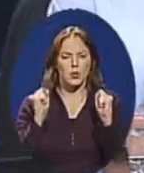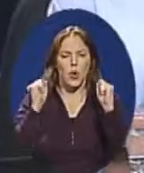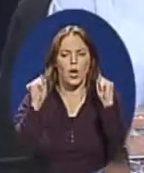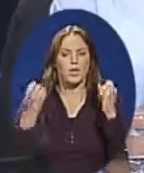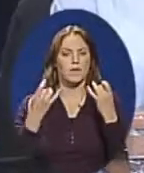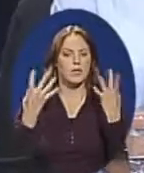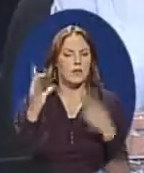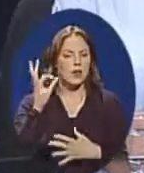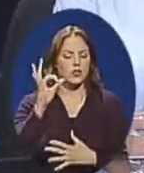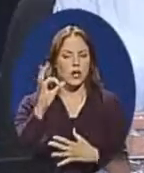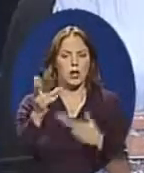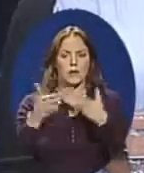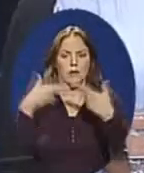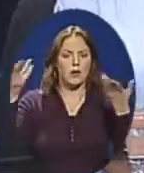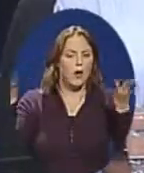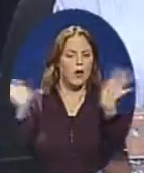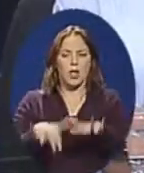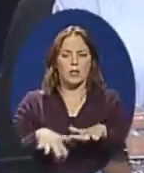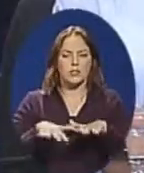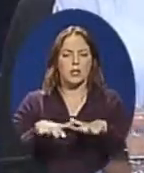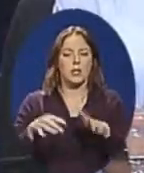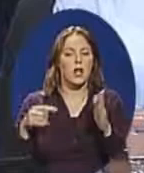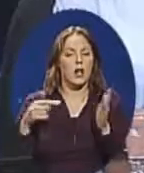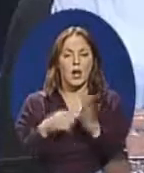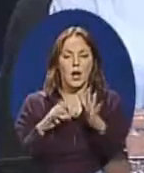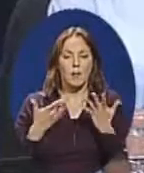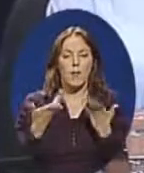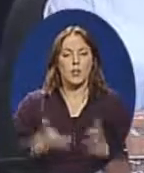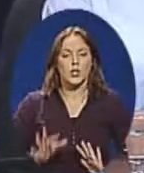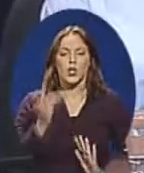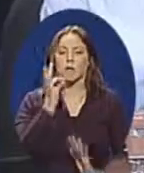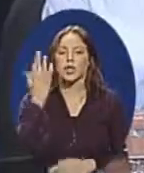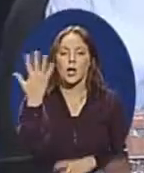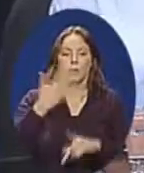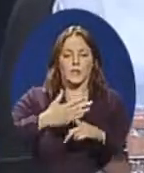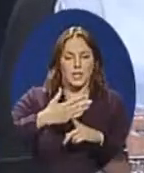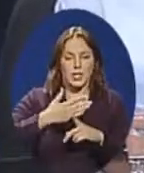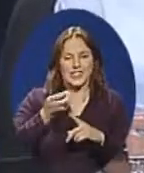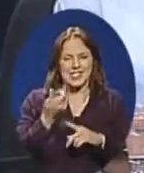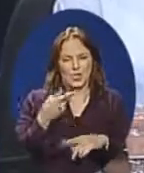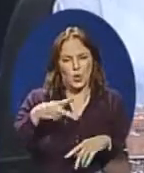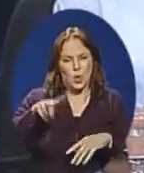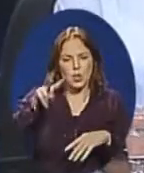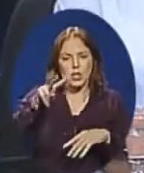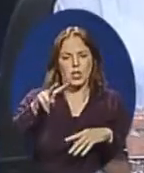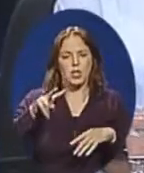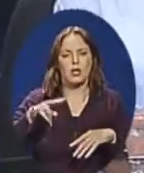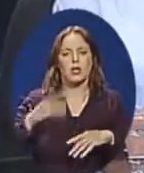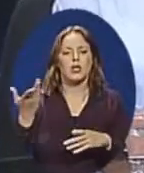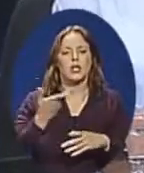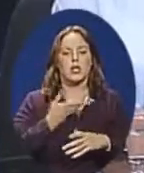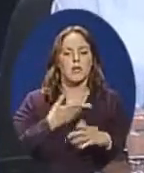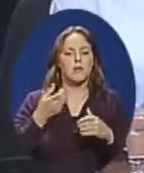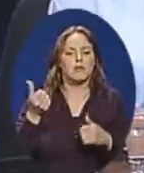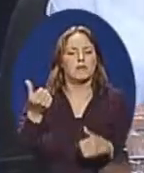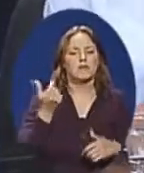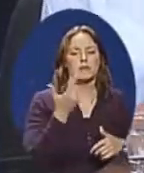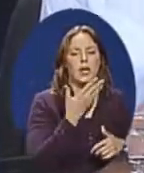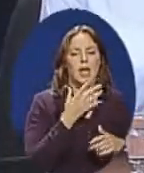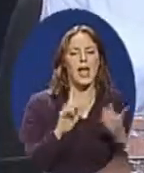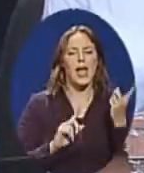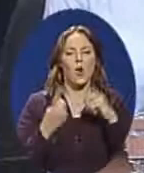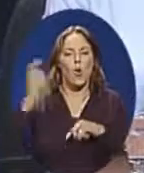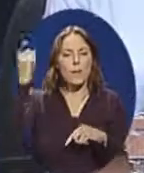הנפלא שלהם להתמוטט, להתרסק, כאשר בנם יואב, בן 5.5, קצת יותר, לקה בסדרה של אירועים מוחיים